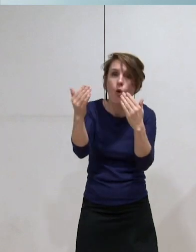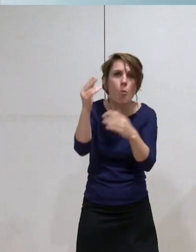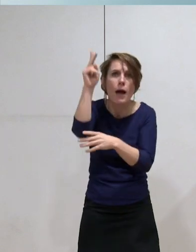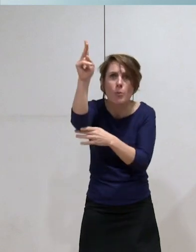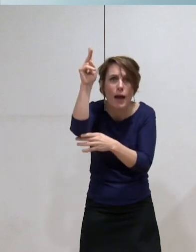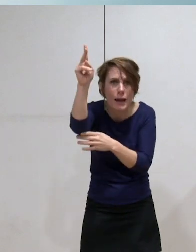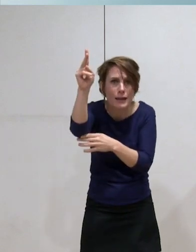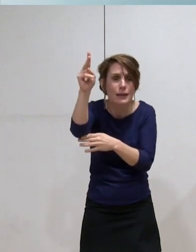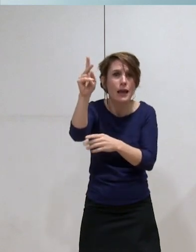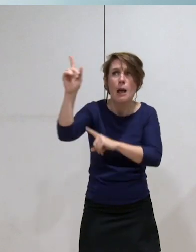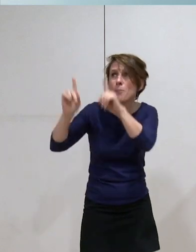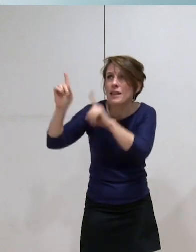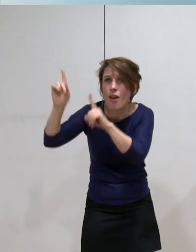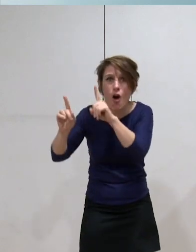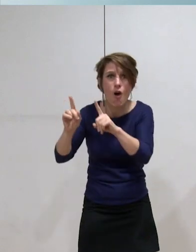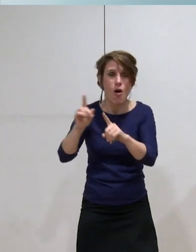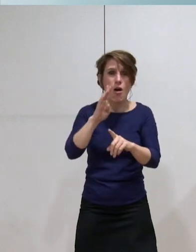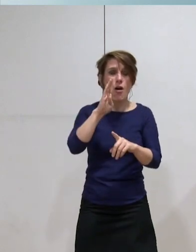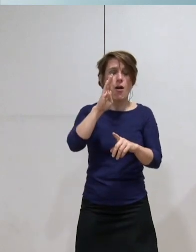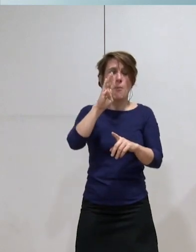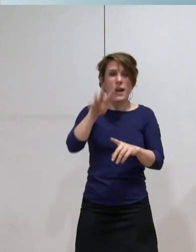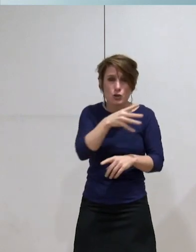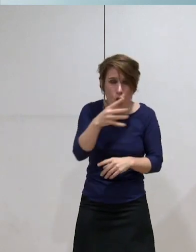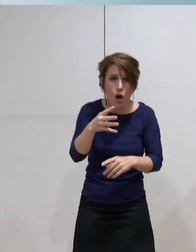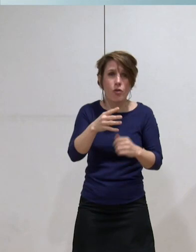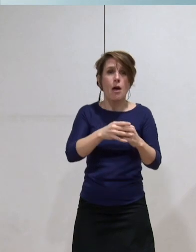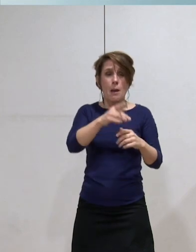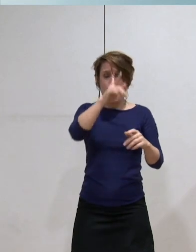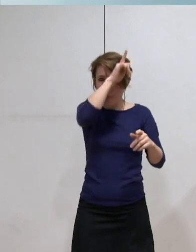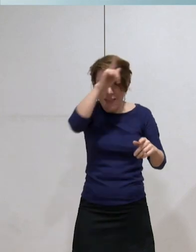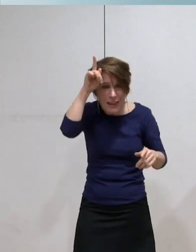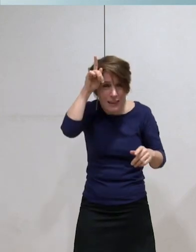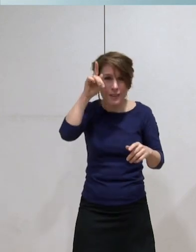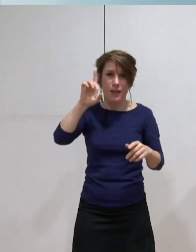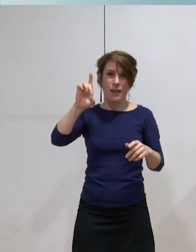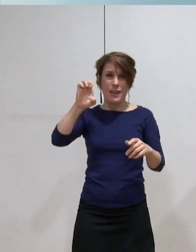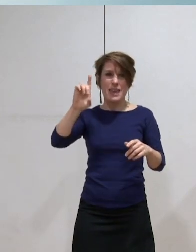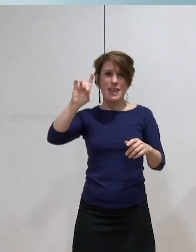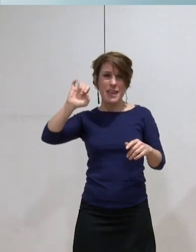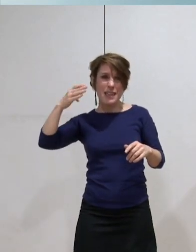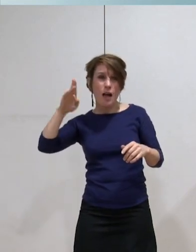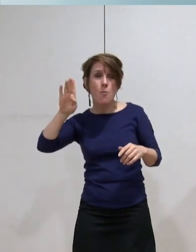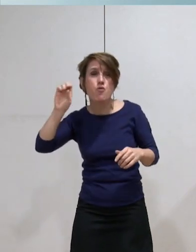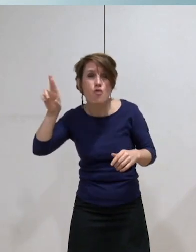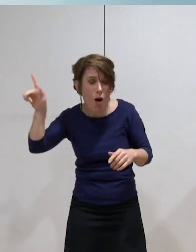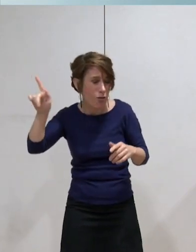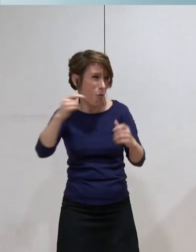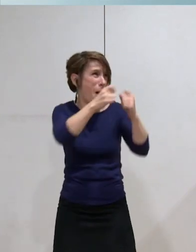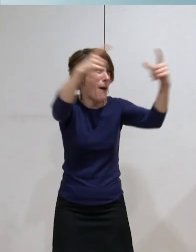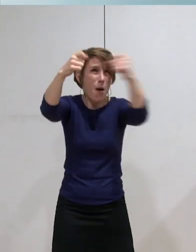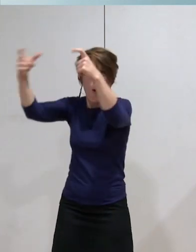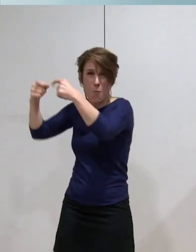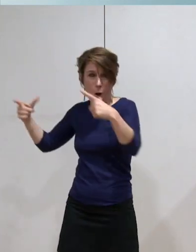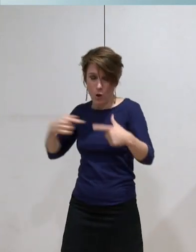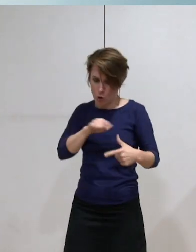Paris à Milan à Barcelone à Madrid ou à Édimbourg nous ne pouvons pas jouer dans la cour des grand dans tous les